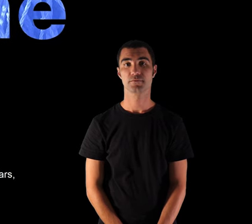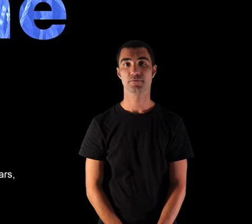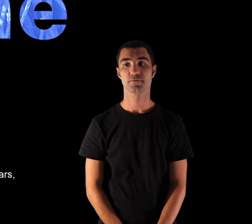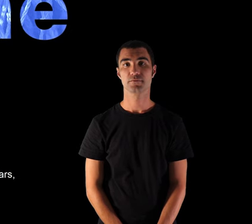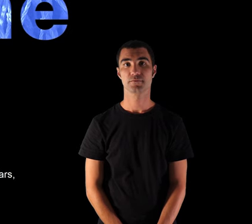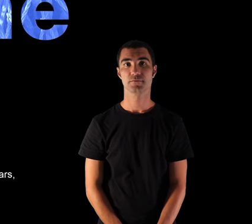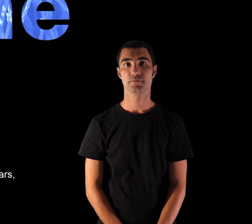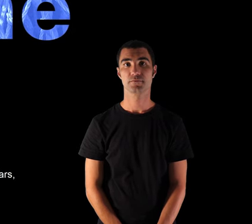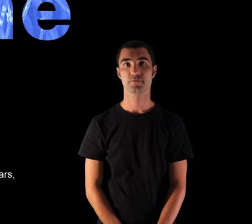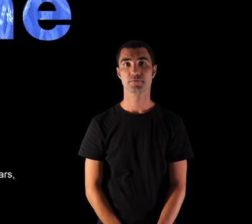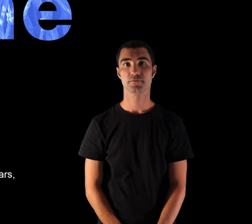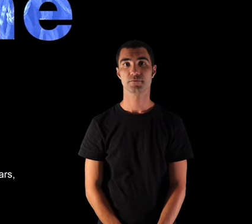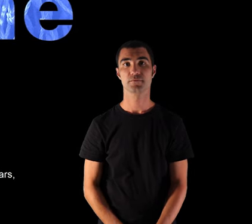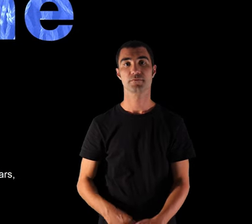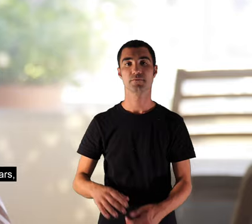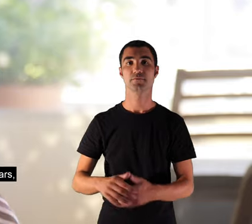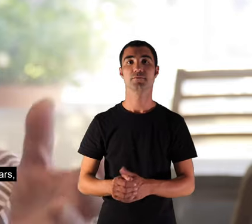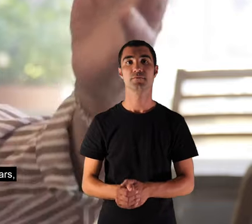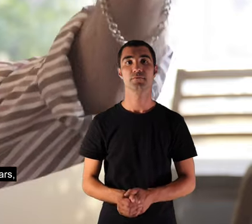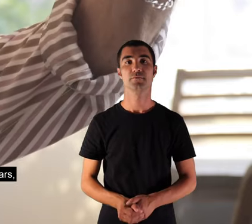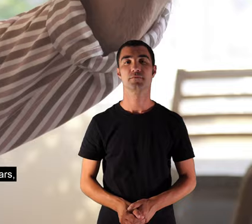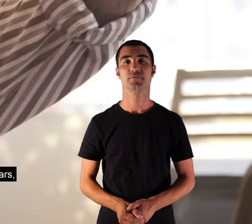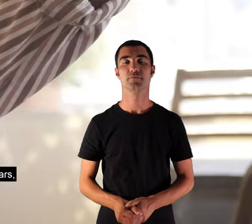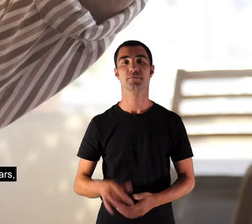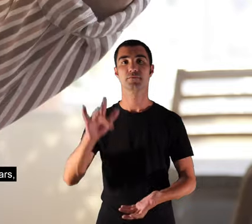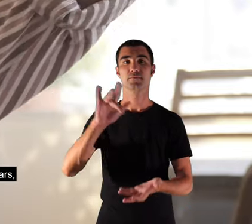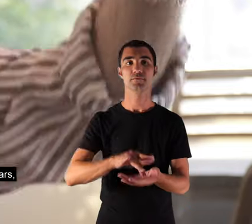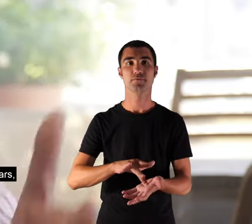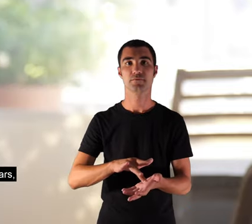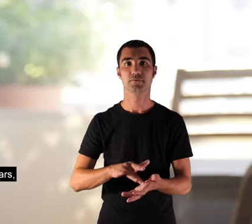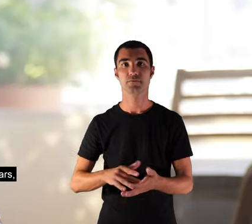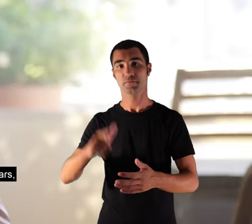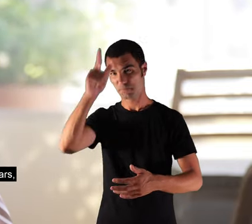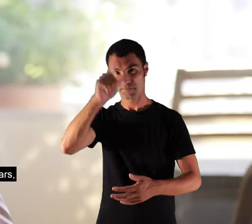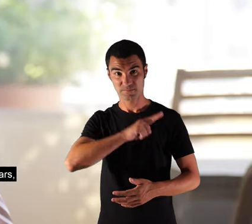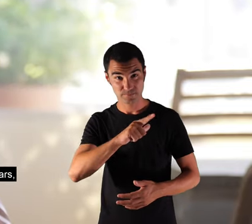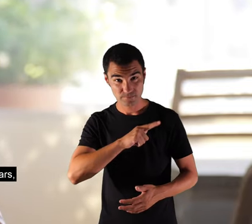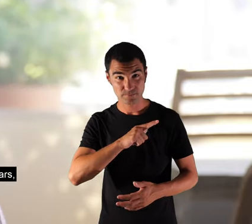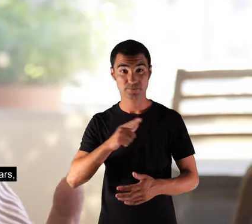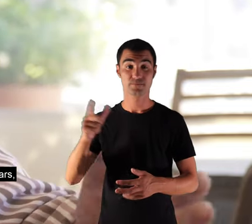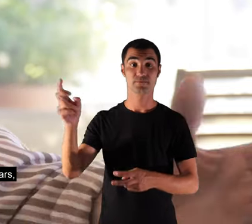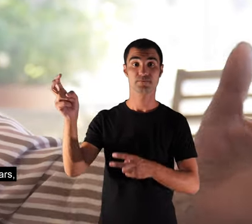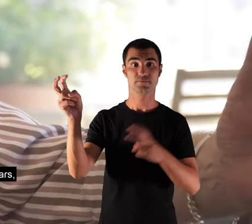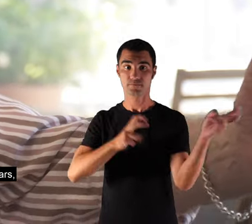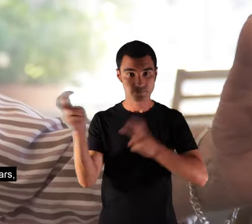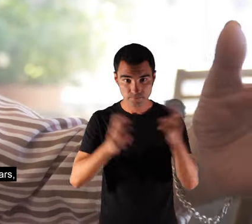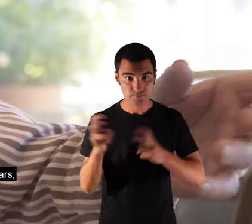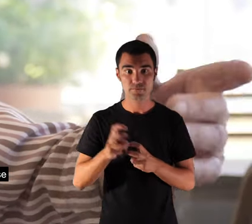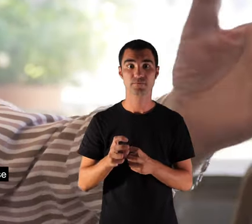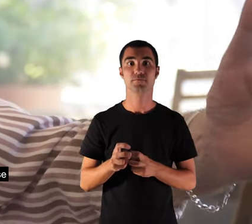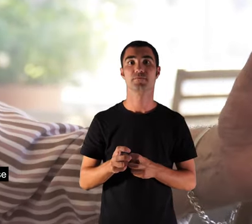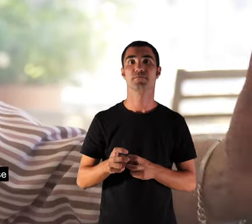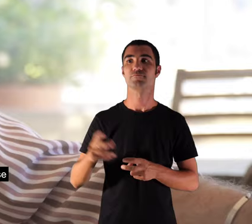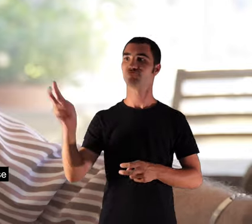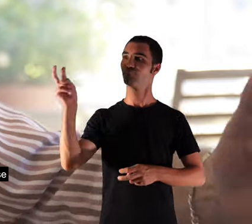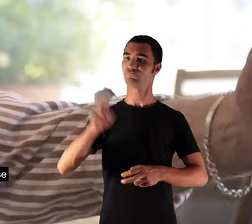Les festes del camp eren tots els marinos, els militars, i feien, i com